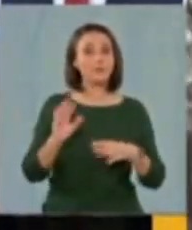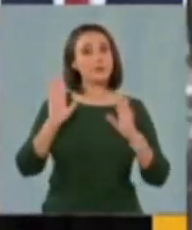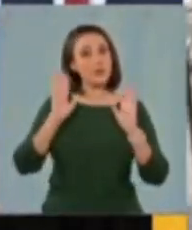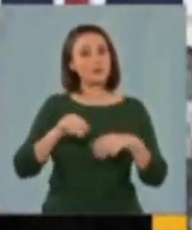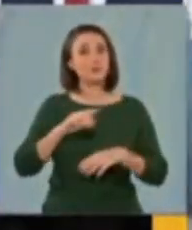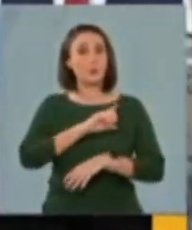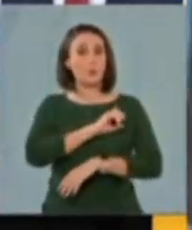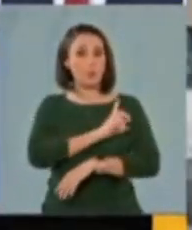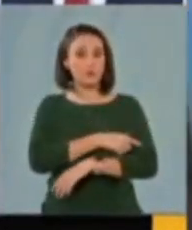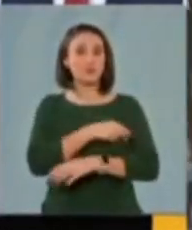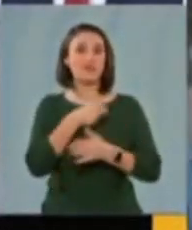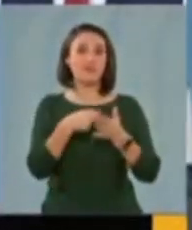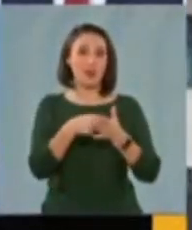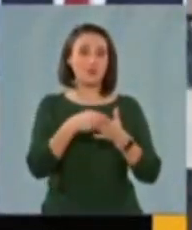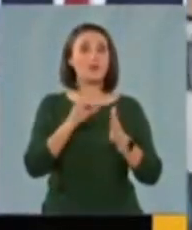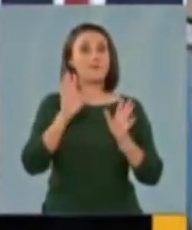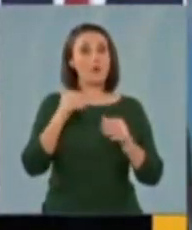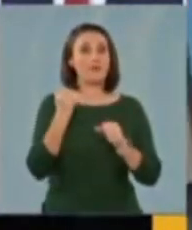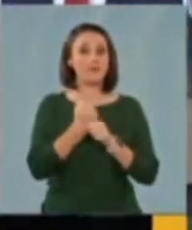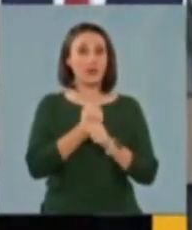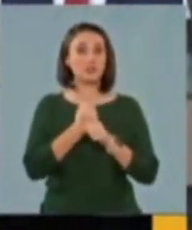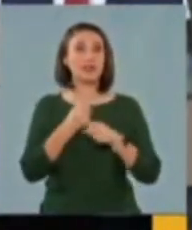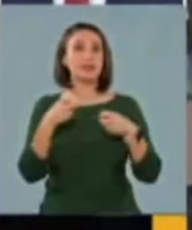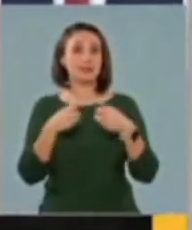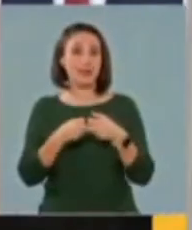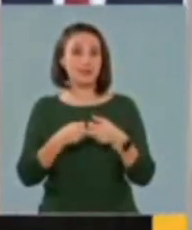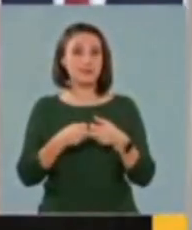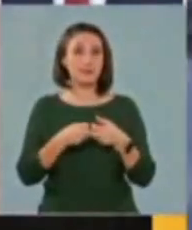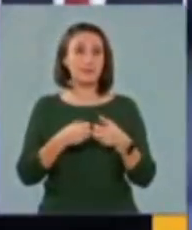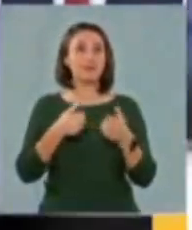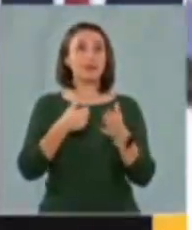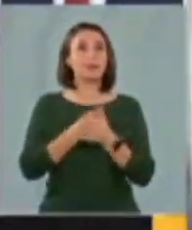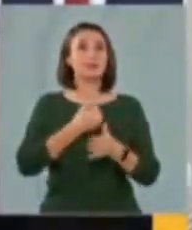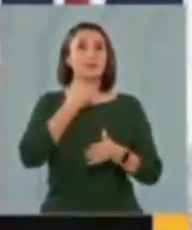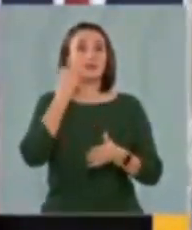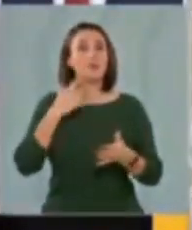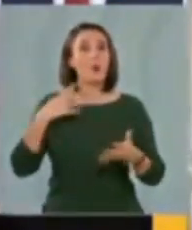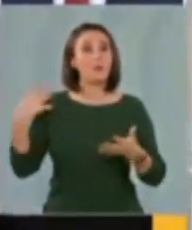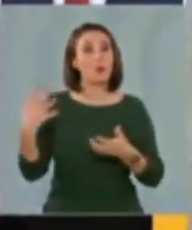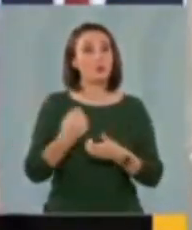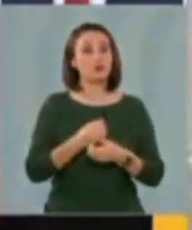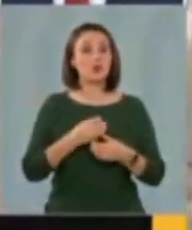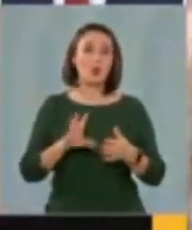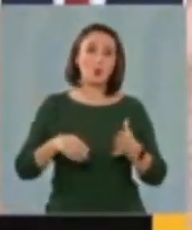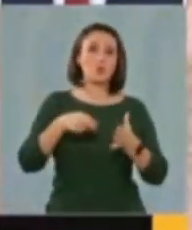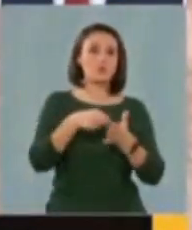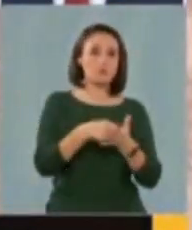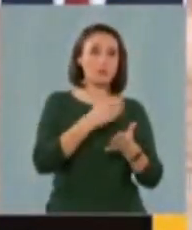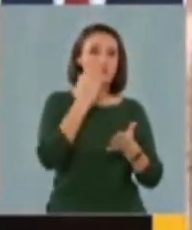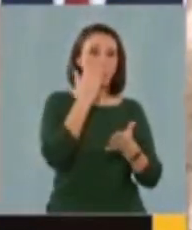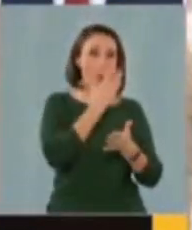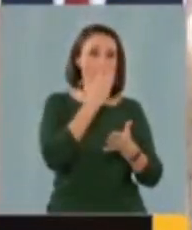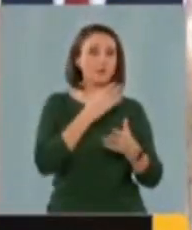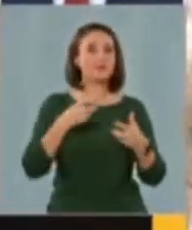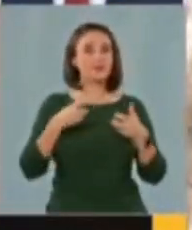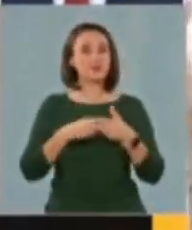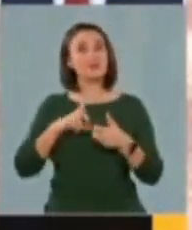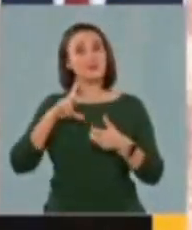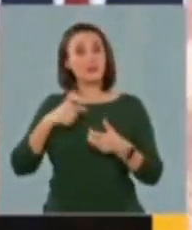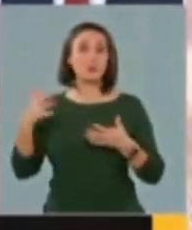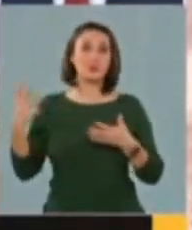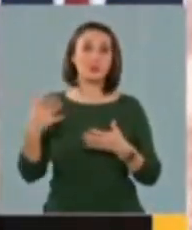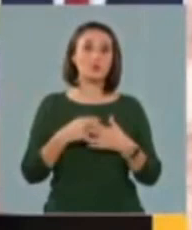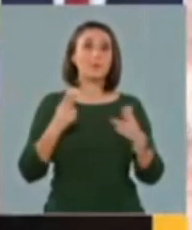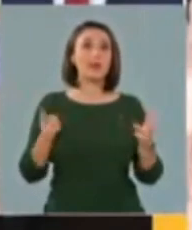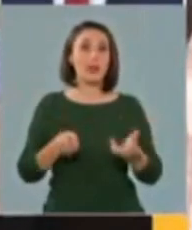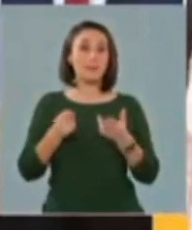și posibilitatea, vor face teste până când vom reuși să aprovizionăm școlile cu teste, pentru că va trebui să reușim cât